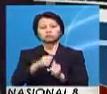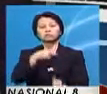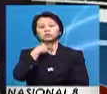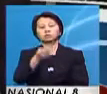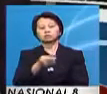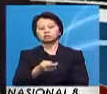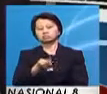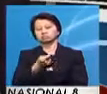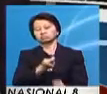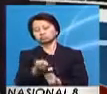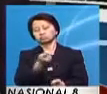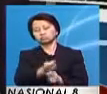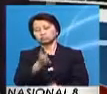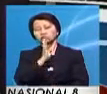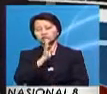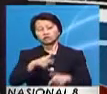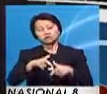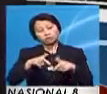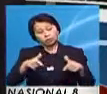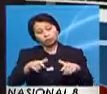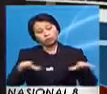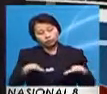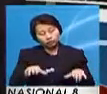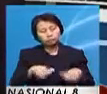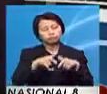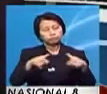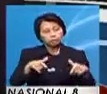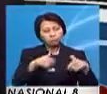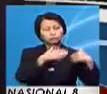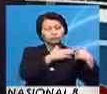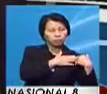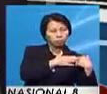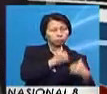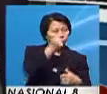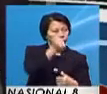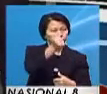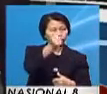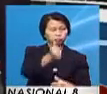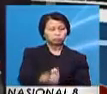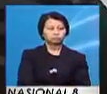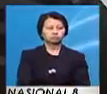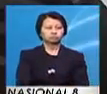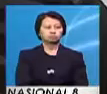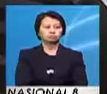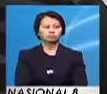nada sinis berkata, berani buat, berani tanggung.